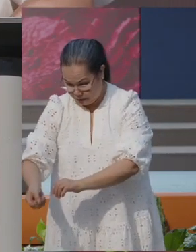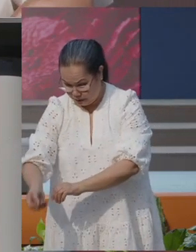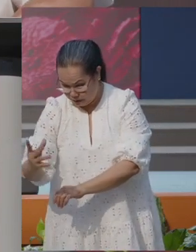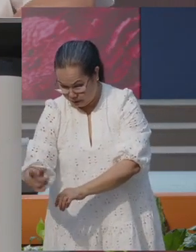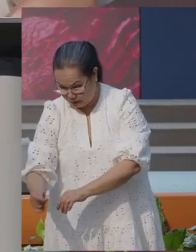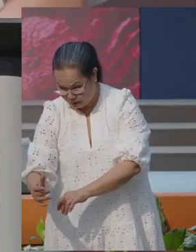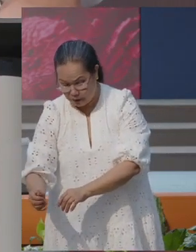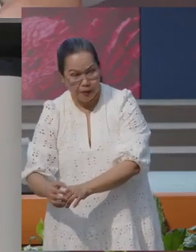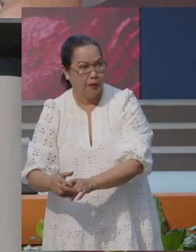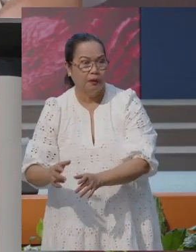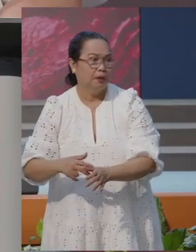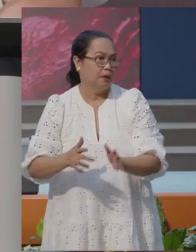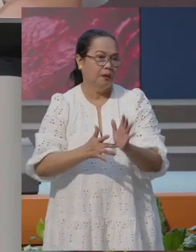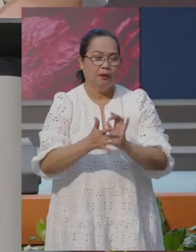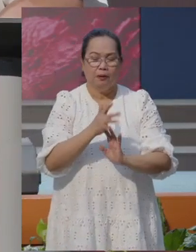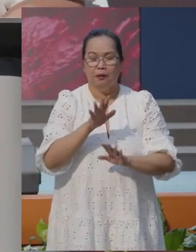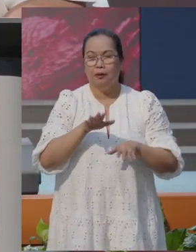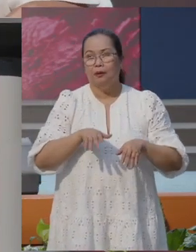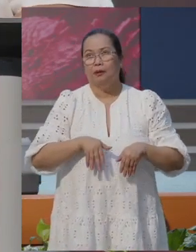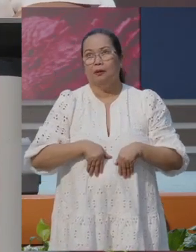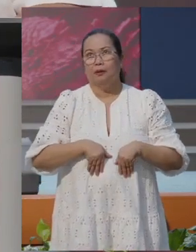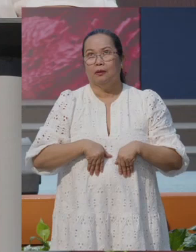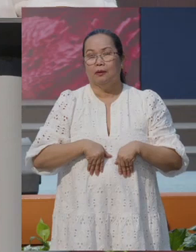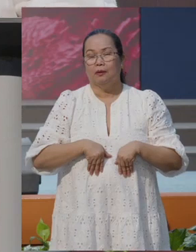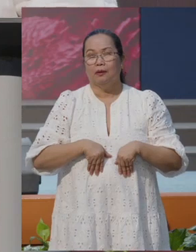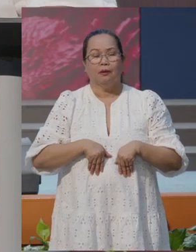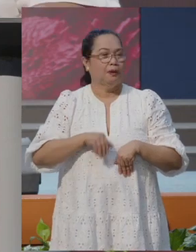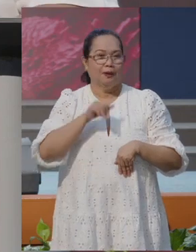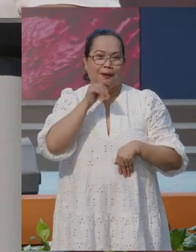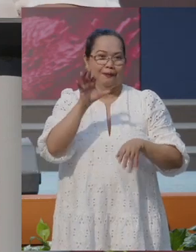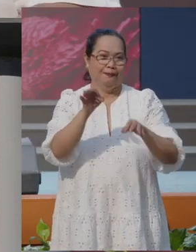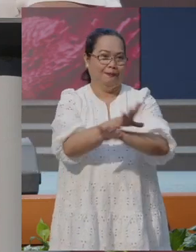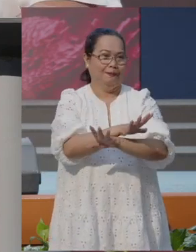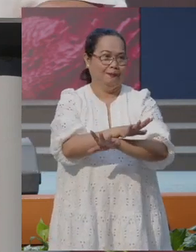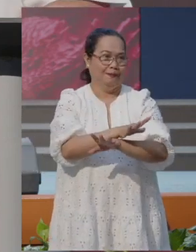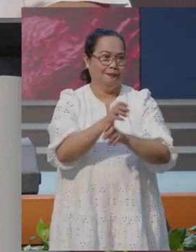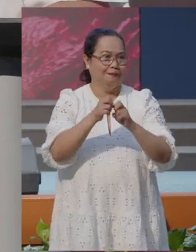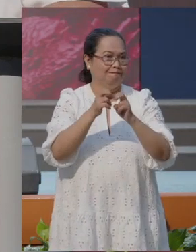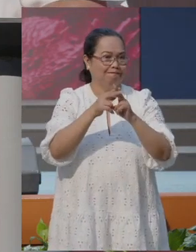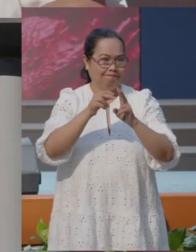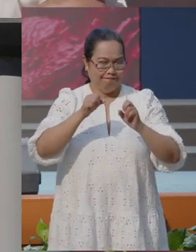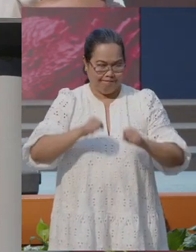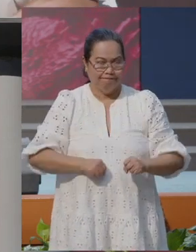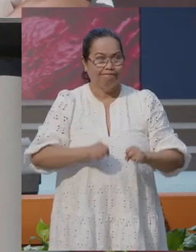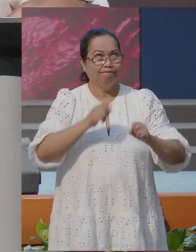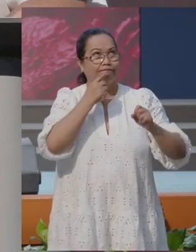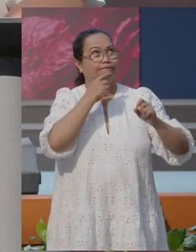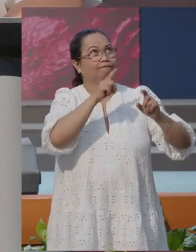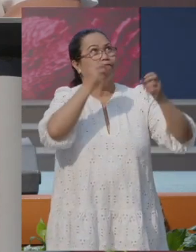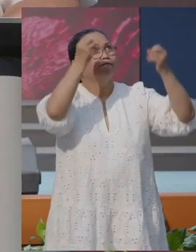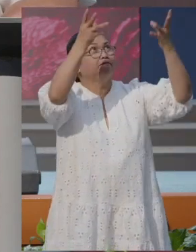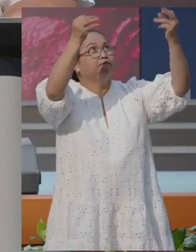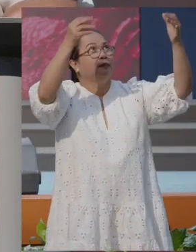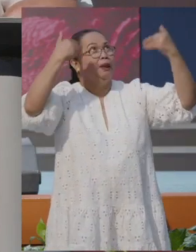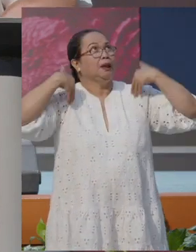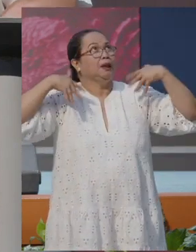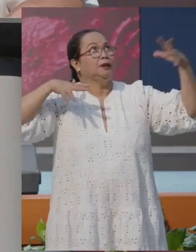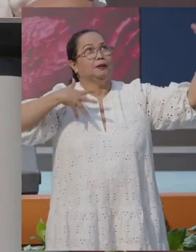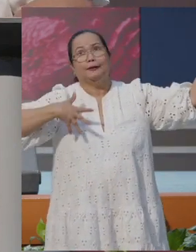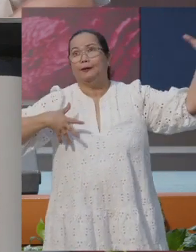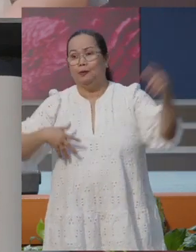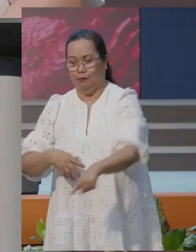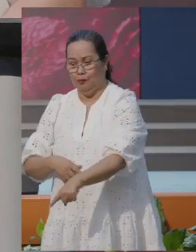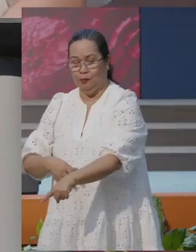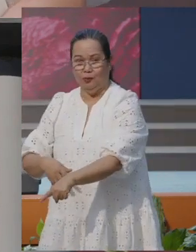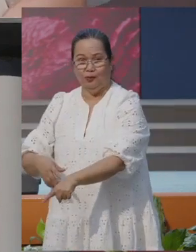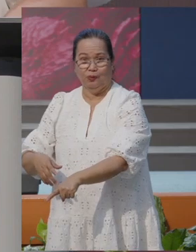Wala po siyang sinabi, hindi po siya gumanti. Kahit na kaya niyang tumawag ng milyong-milyong anghel upang siya